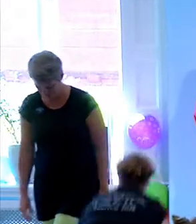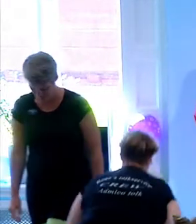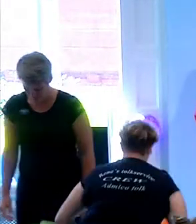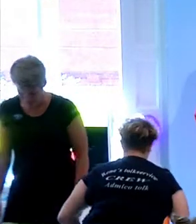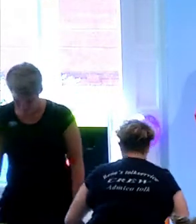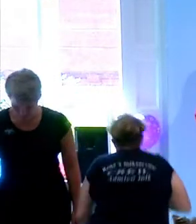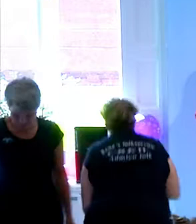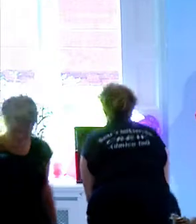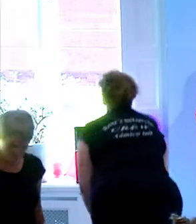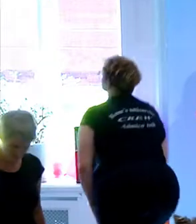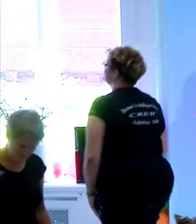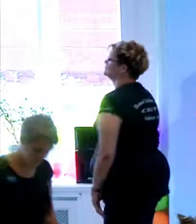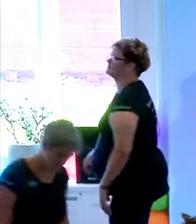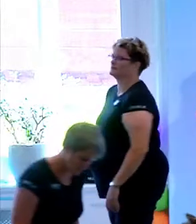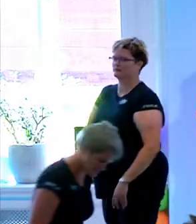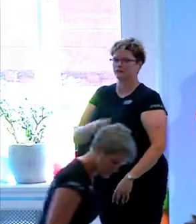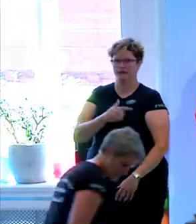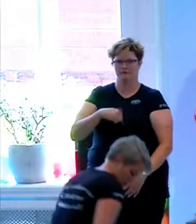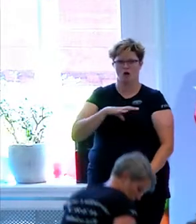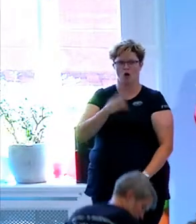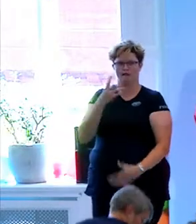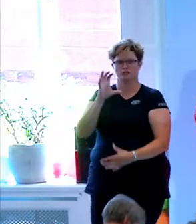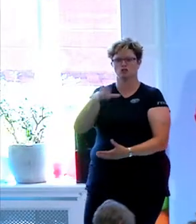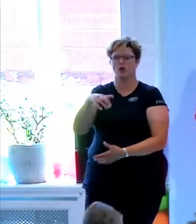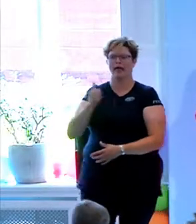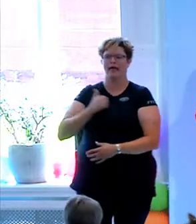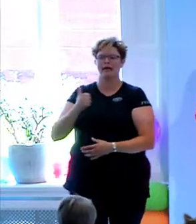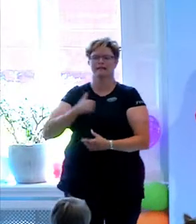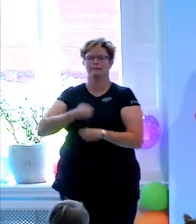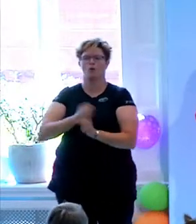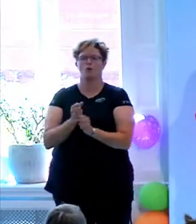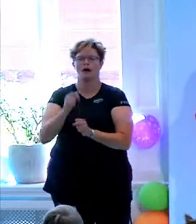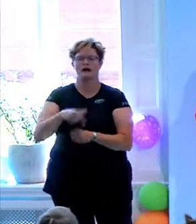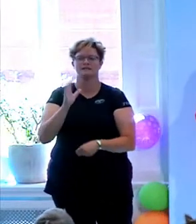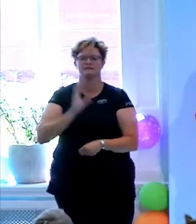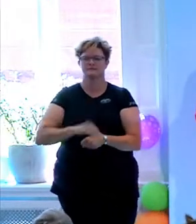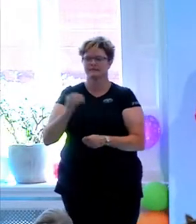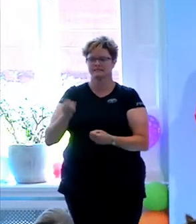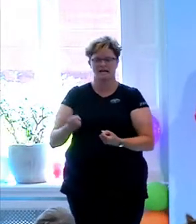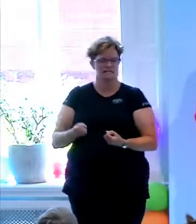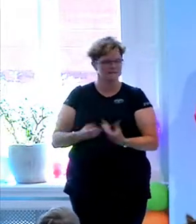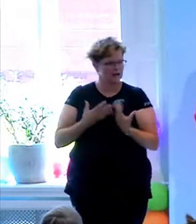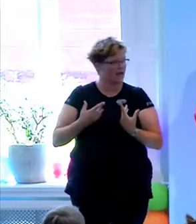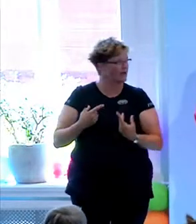ju liksom ett statligt ägt bolag här. Svenska Spel. Och Scarlett Roa,